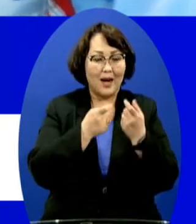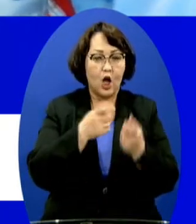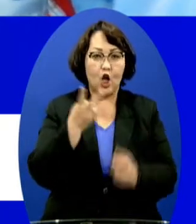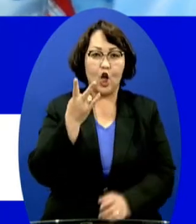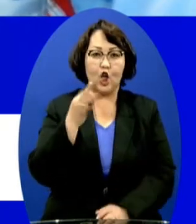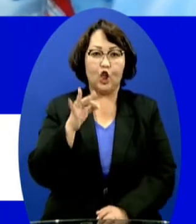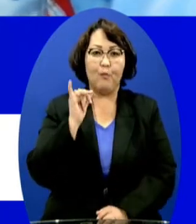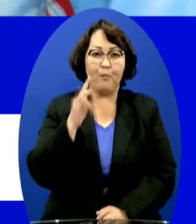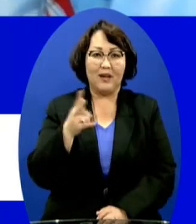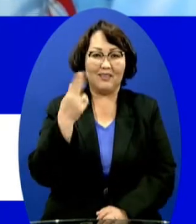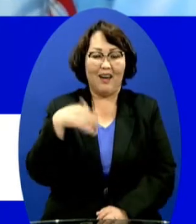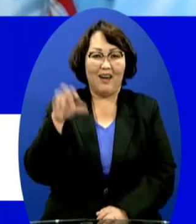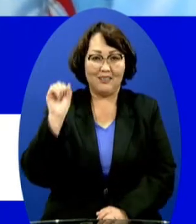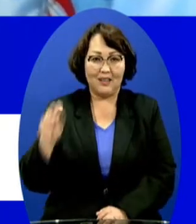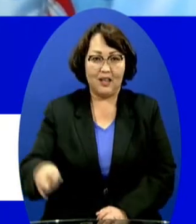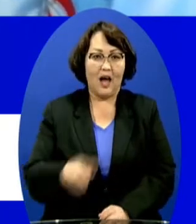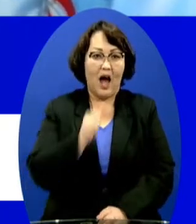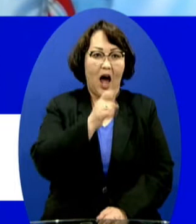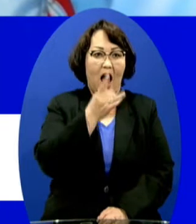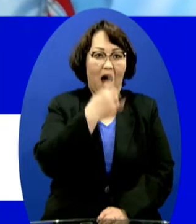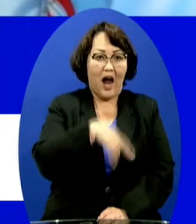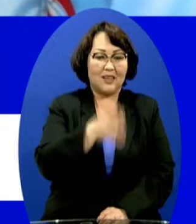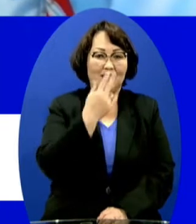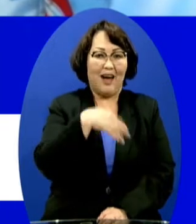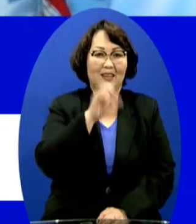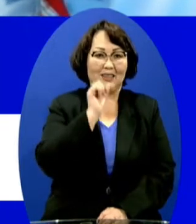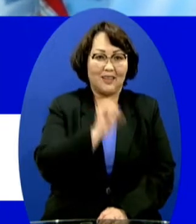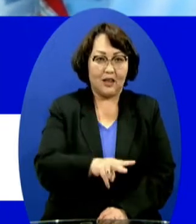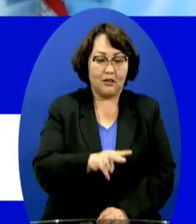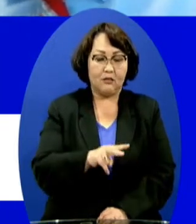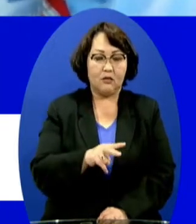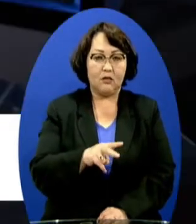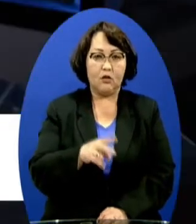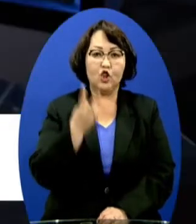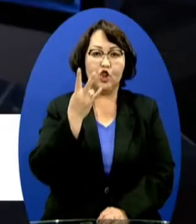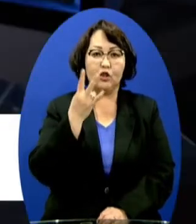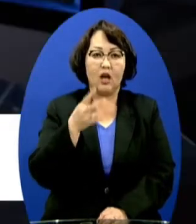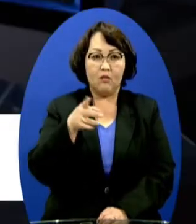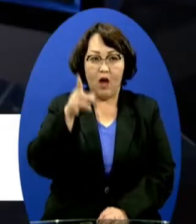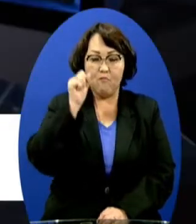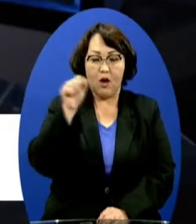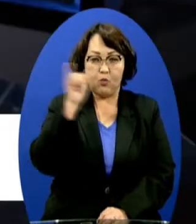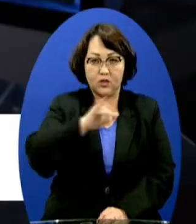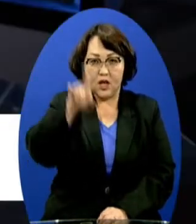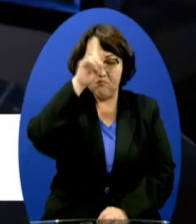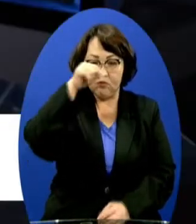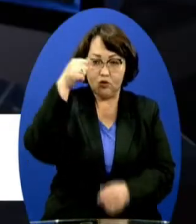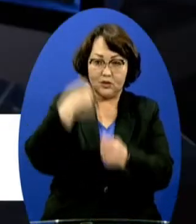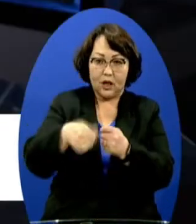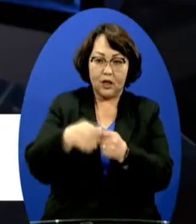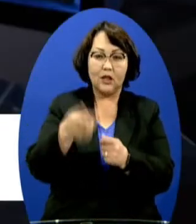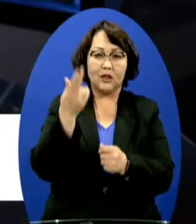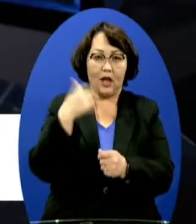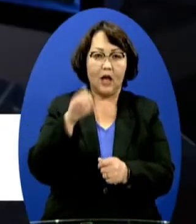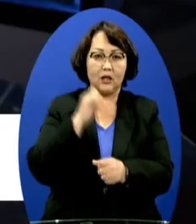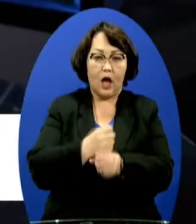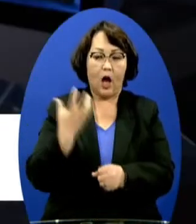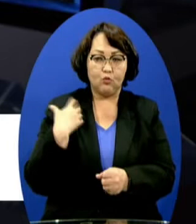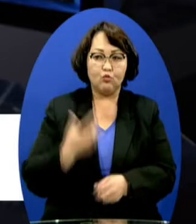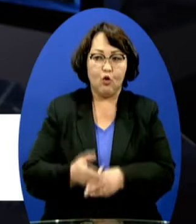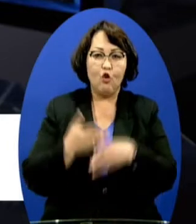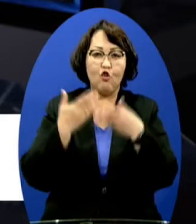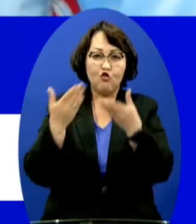даатгал хоёр бол Америкт байгаа эмчилгээнийхэн зардлыг бол даатгаж болно гэсэн. Ковидын одоо халдвар авсан хүний хувьд